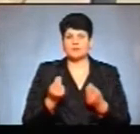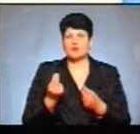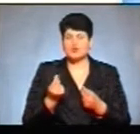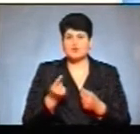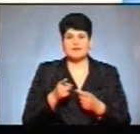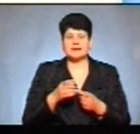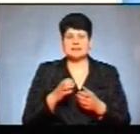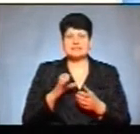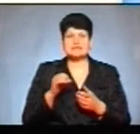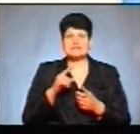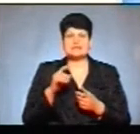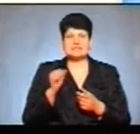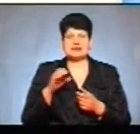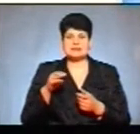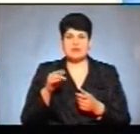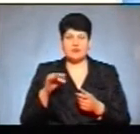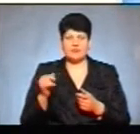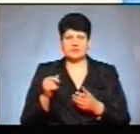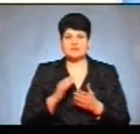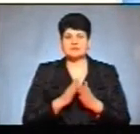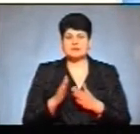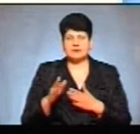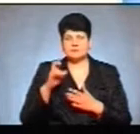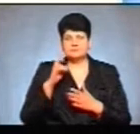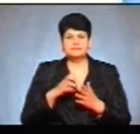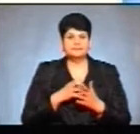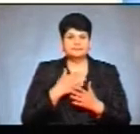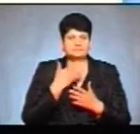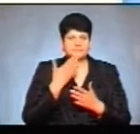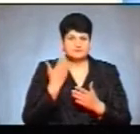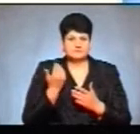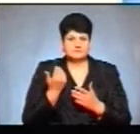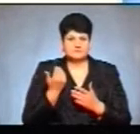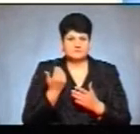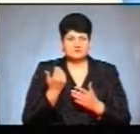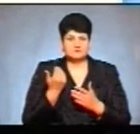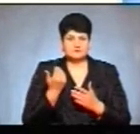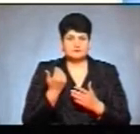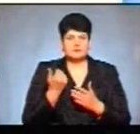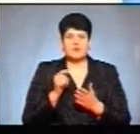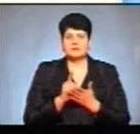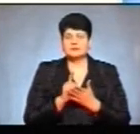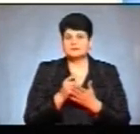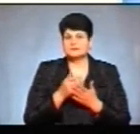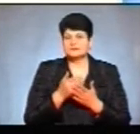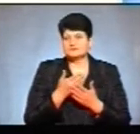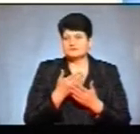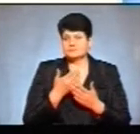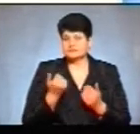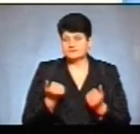він не застрахований в системі загальнообов'язкового державного соціального страхування, у нього не йде пенсійний стаж, він не має права